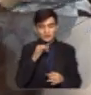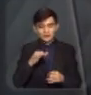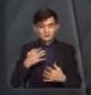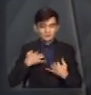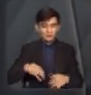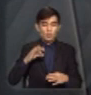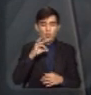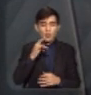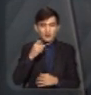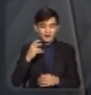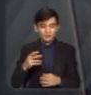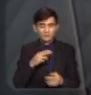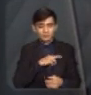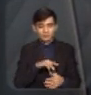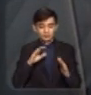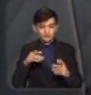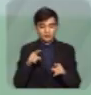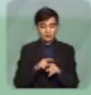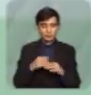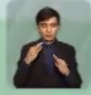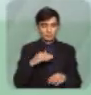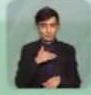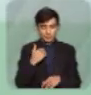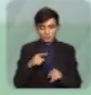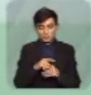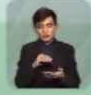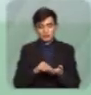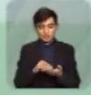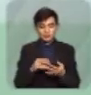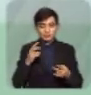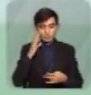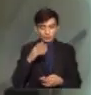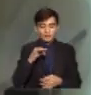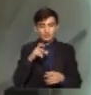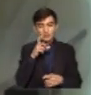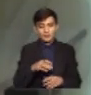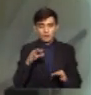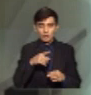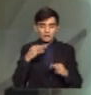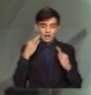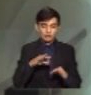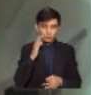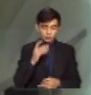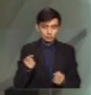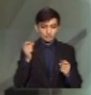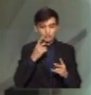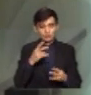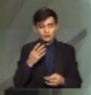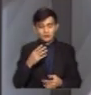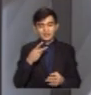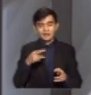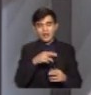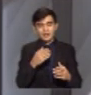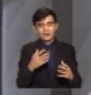органов. Все заявления внесут в базу данных. Врачи после смерти человека смогут узнать, разрешает ли он использовать его органы для